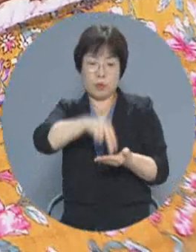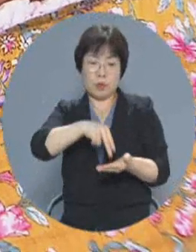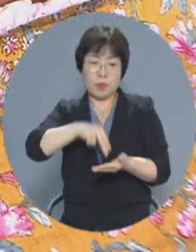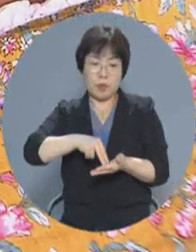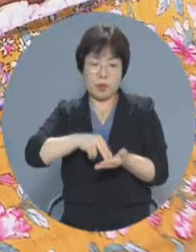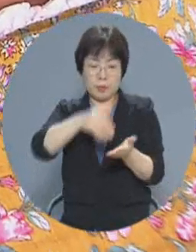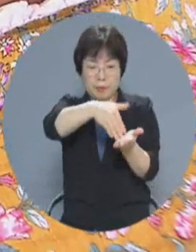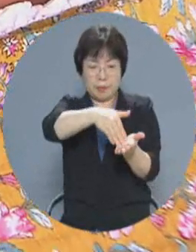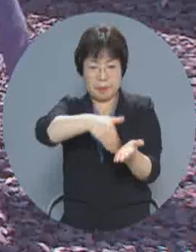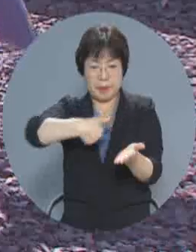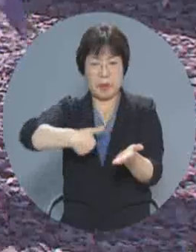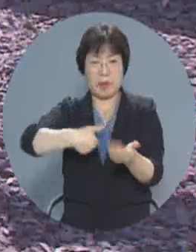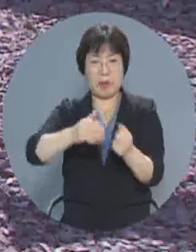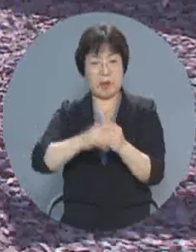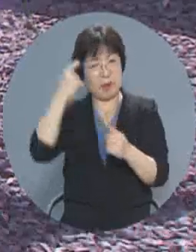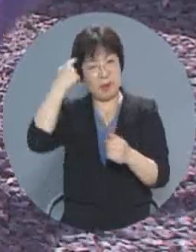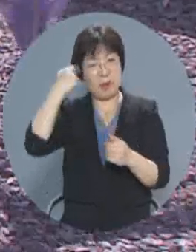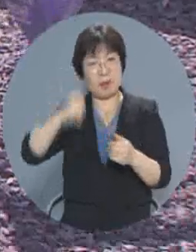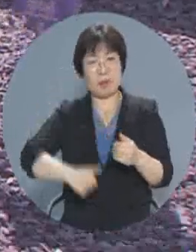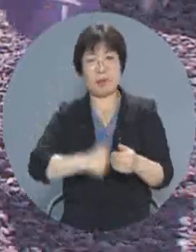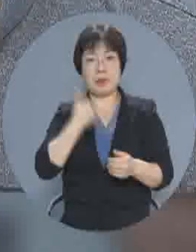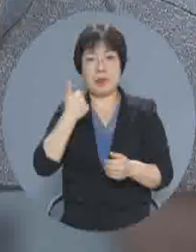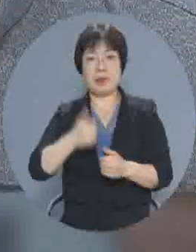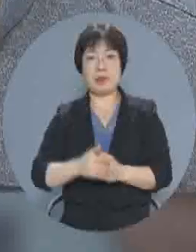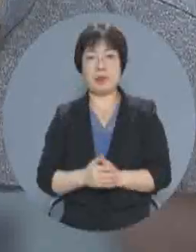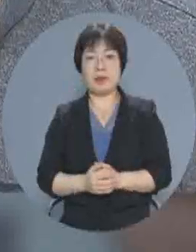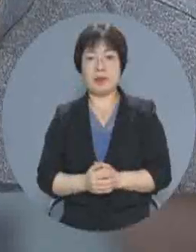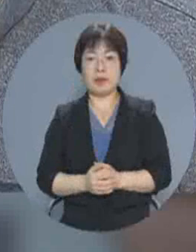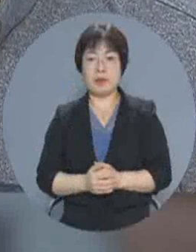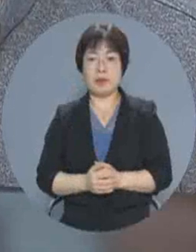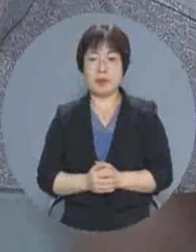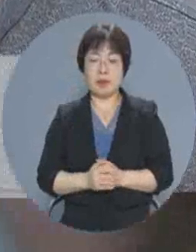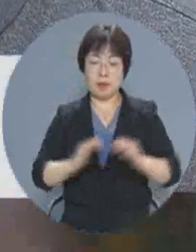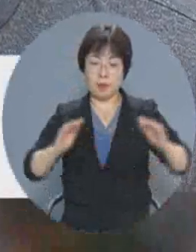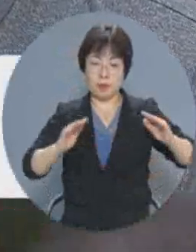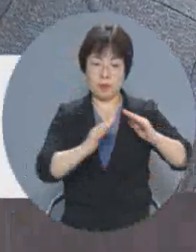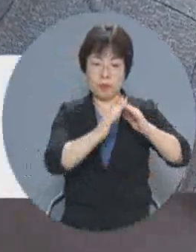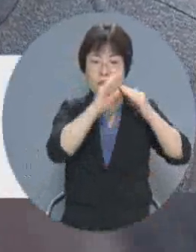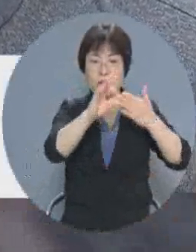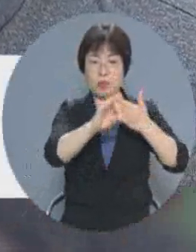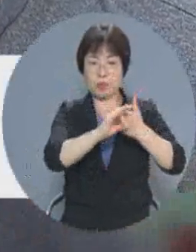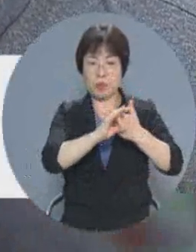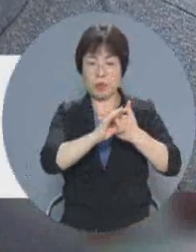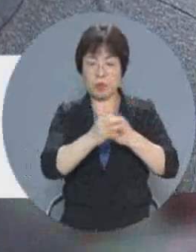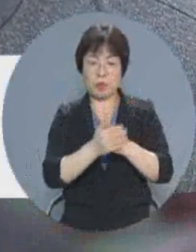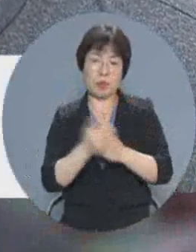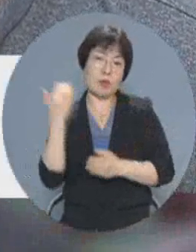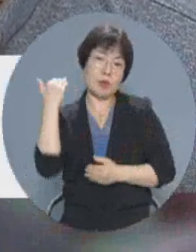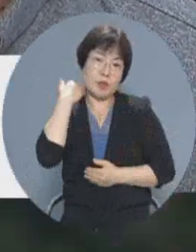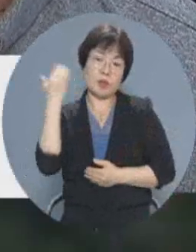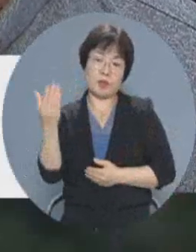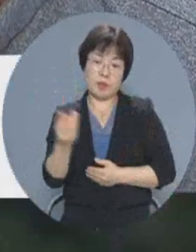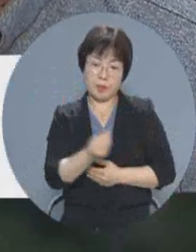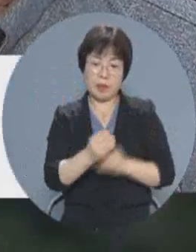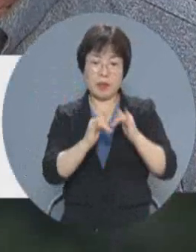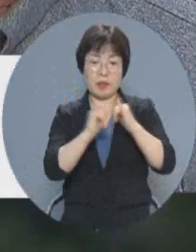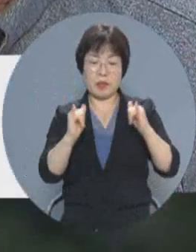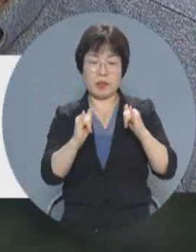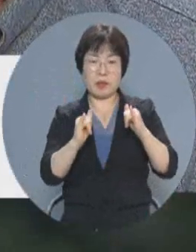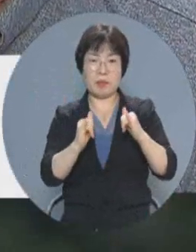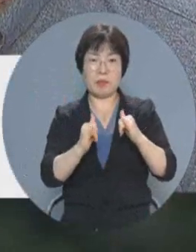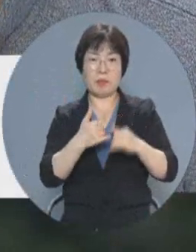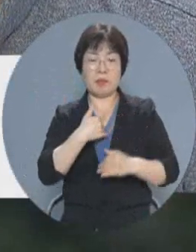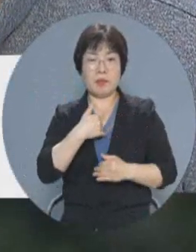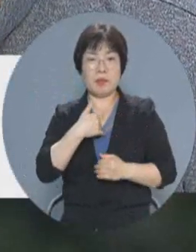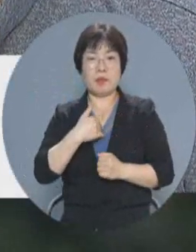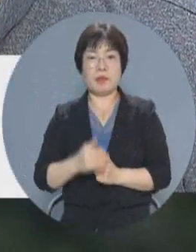원주민을 쫓아내는 것이라며 반발하고 있습니다. 만일 개발이 된다면 세입자로 전락을 하게 됩니다.